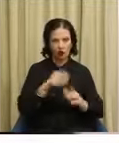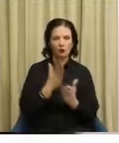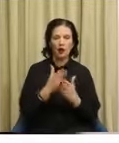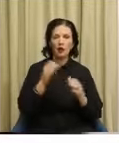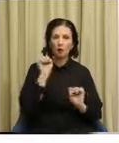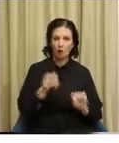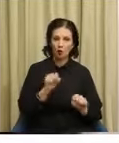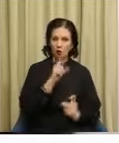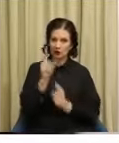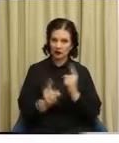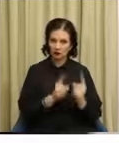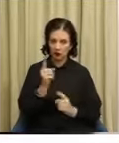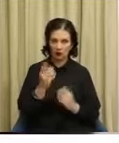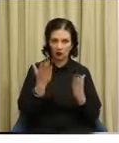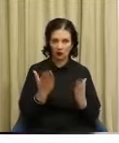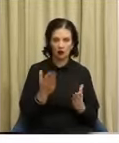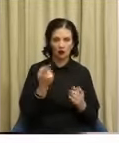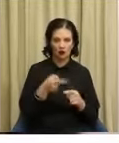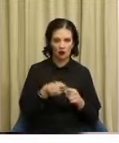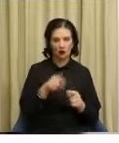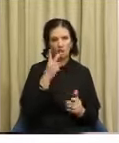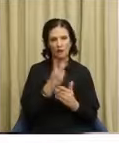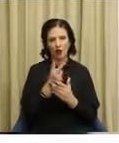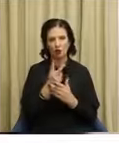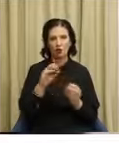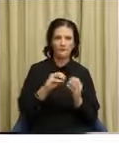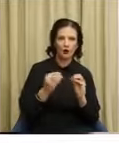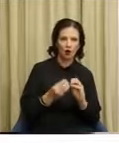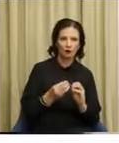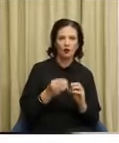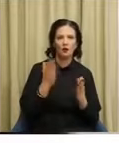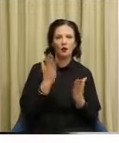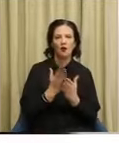можливість змінити парадигму бачення проблеми,